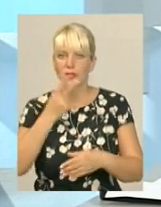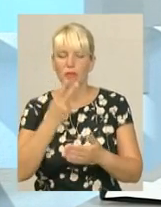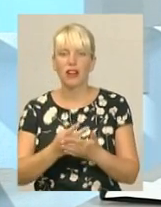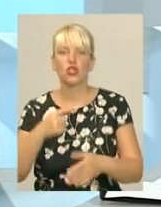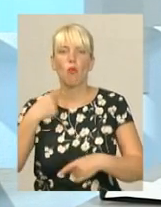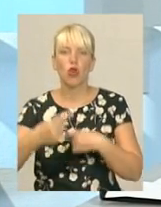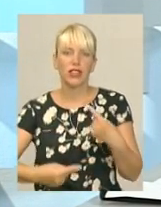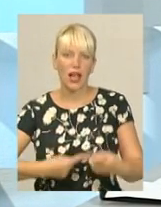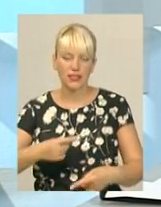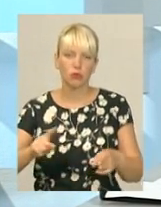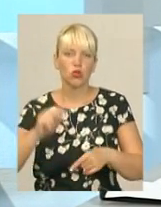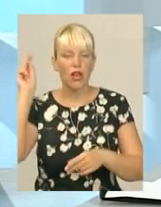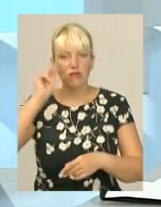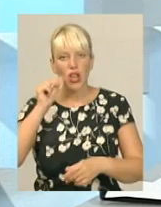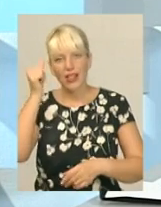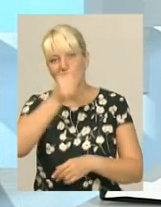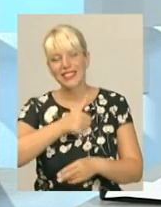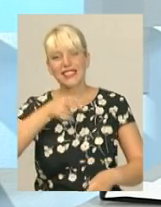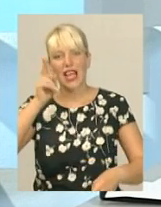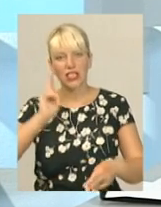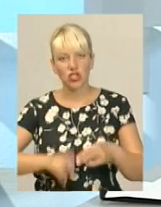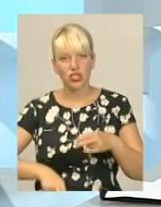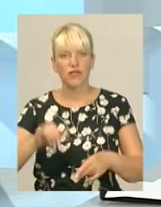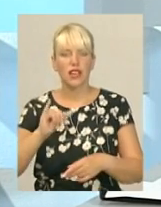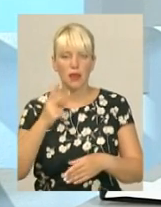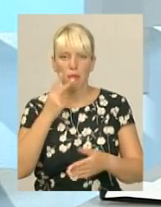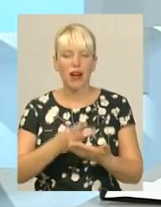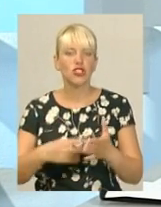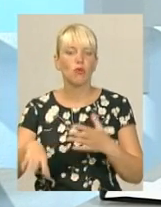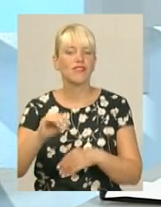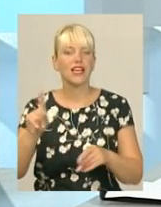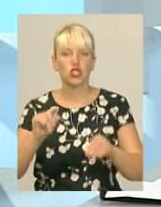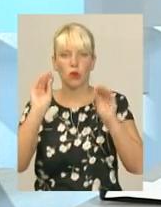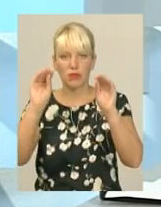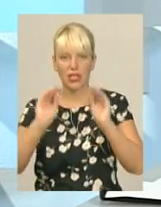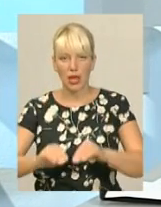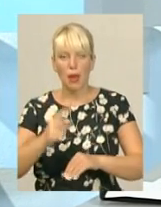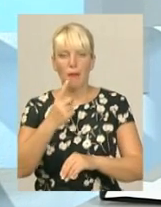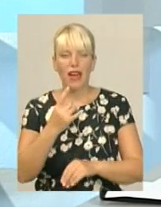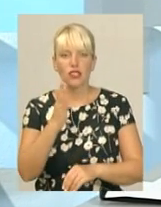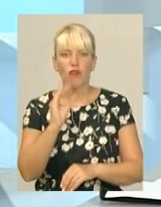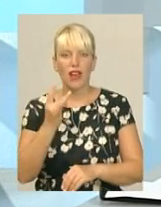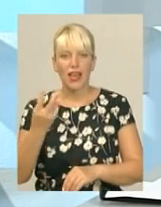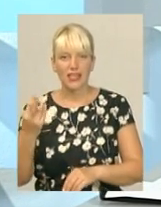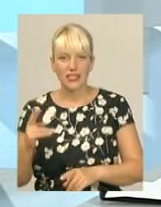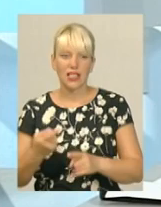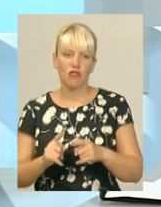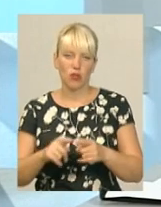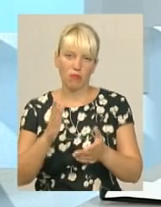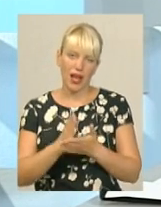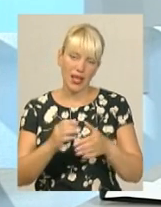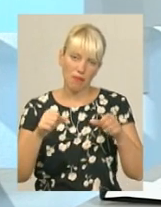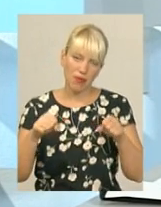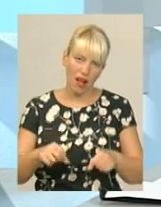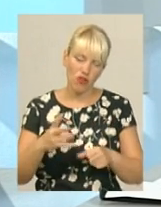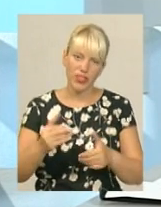що навчальний рік закінчився. І ми бачимо, чи те все, що ми задекларували 1 вересня, чи воно має право на життя, чи не